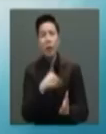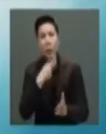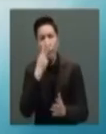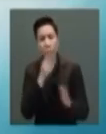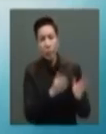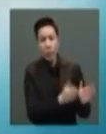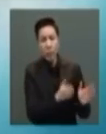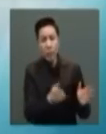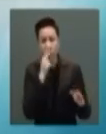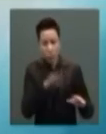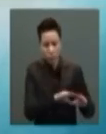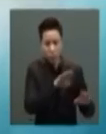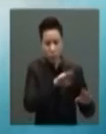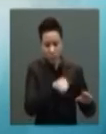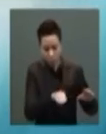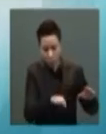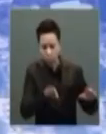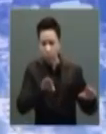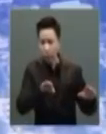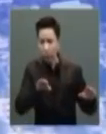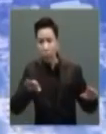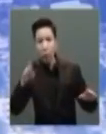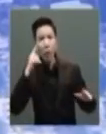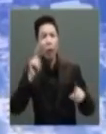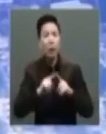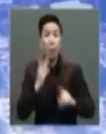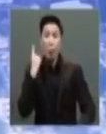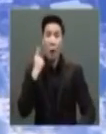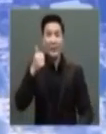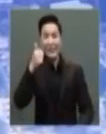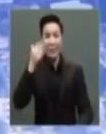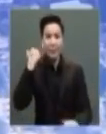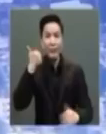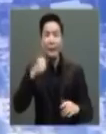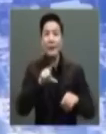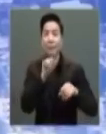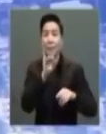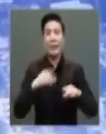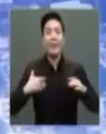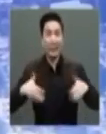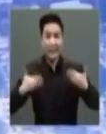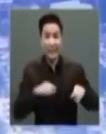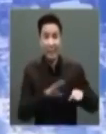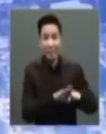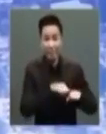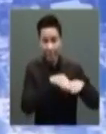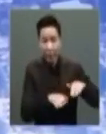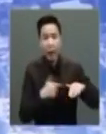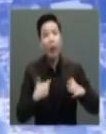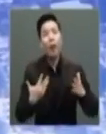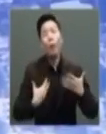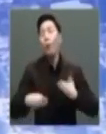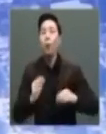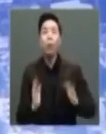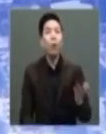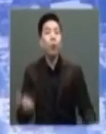ซึ่งก็แบ่งออกเป็น2กลุ่มดังนี้ค่ะ กลุ่มที่1นะคะเป็นกลุ่มป่วยรายใหม่จากการเฝ้าระวังและระบบบริการ